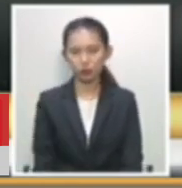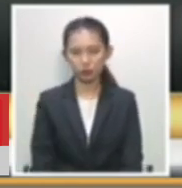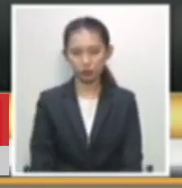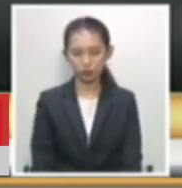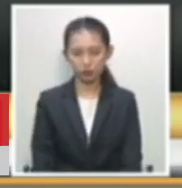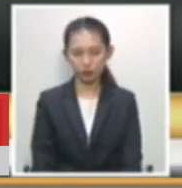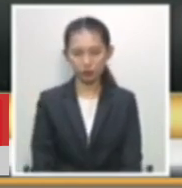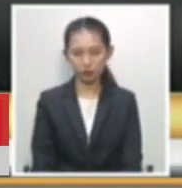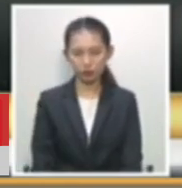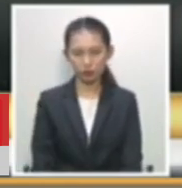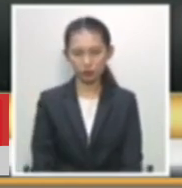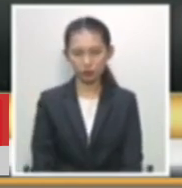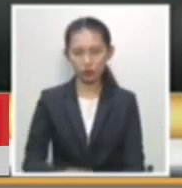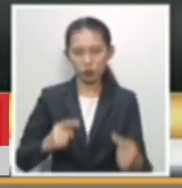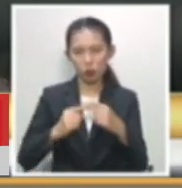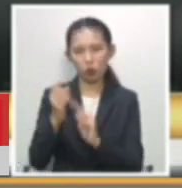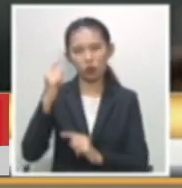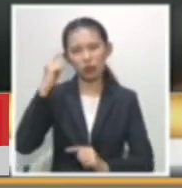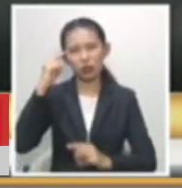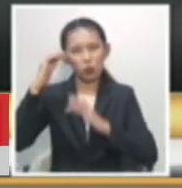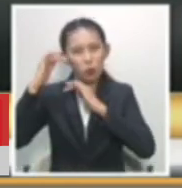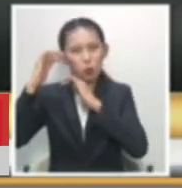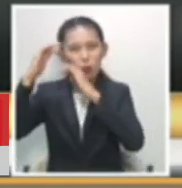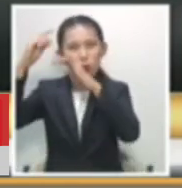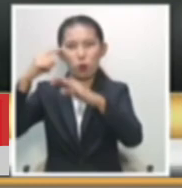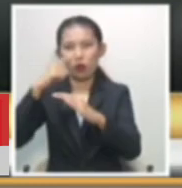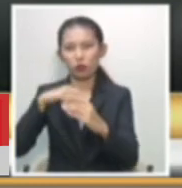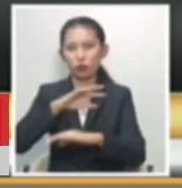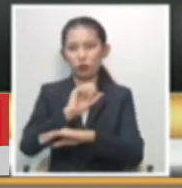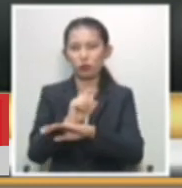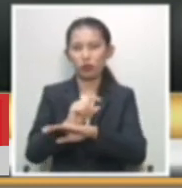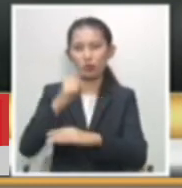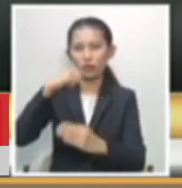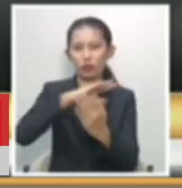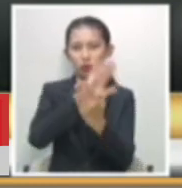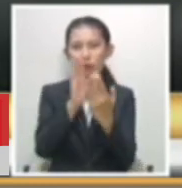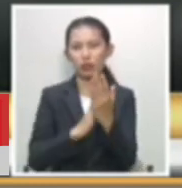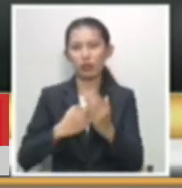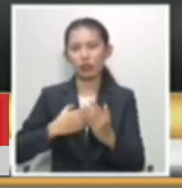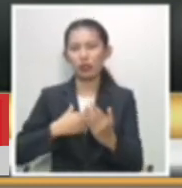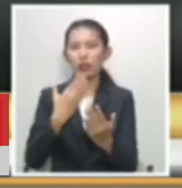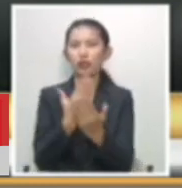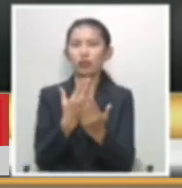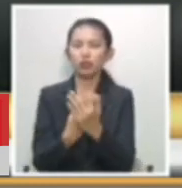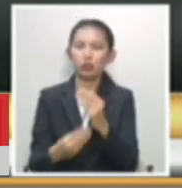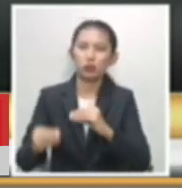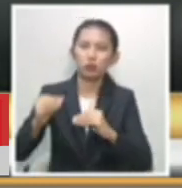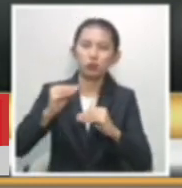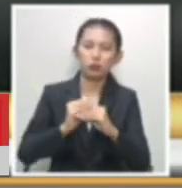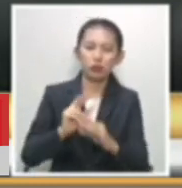ฐกิจประเทศไทยจะสร้างรายได้มากกว่า3ล้าน6แสนอัตร